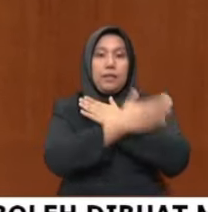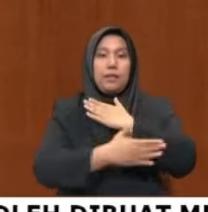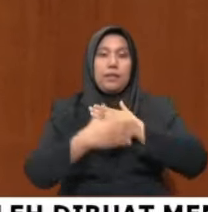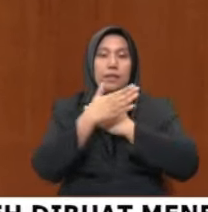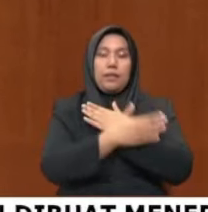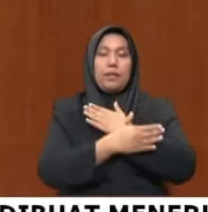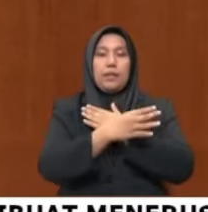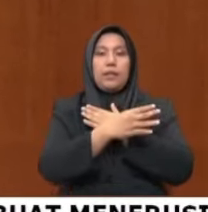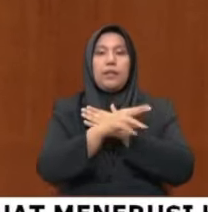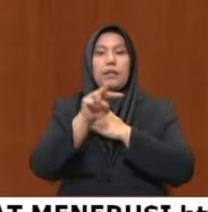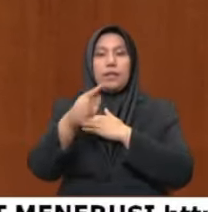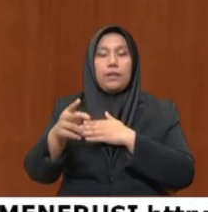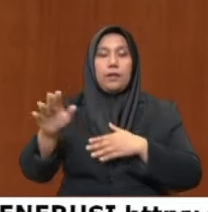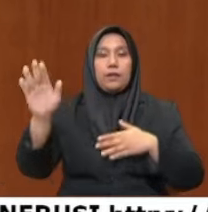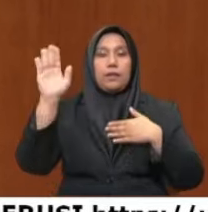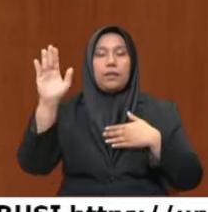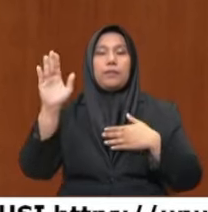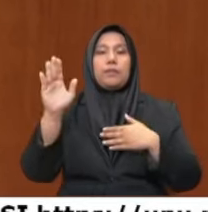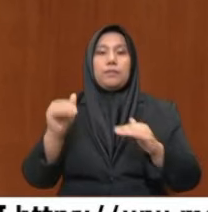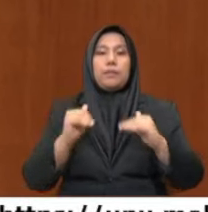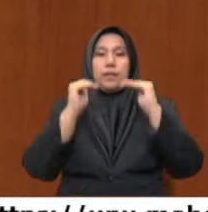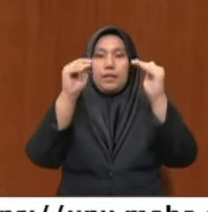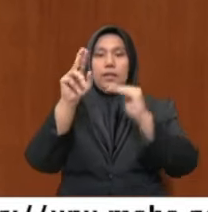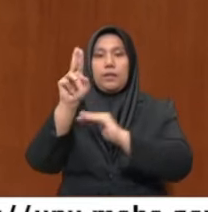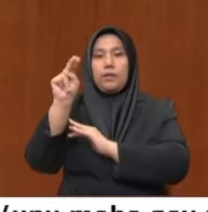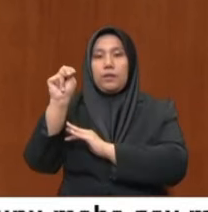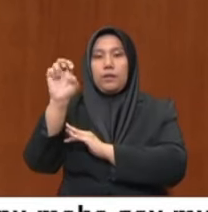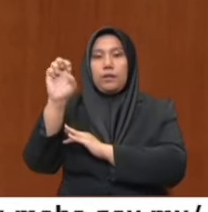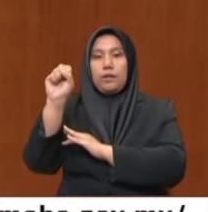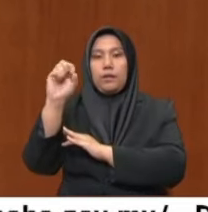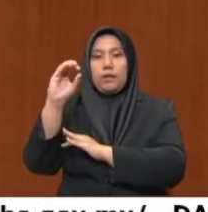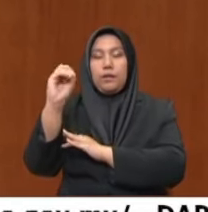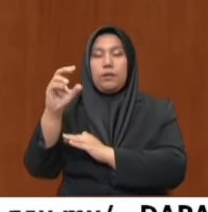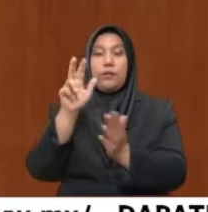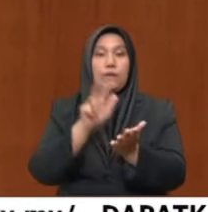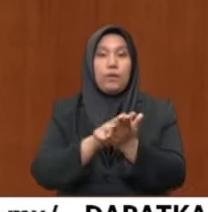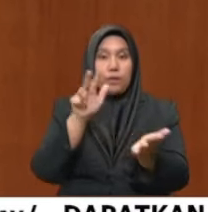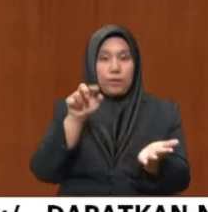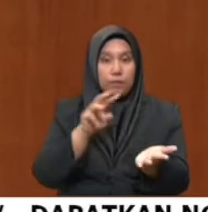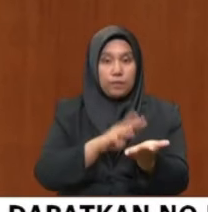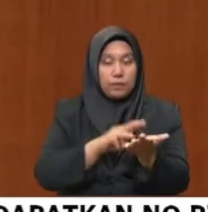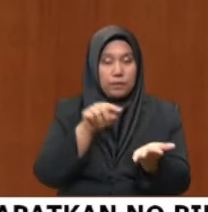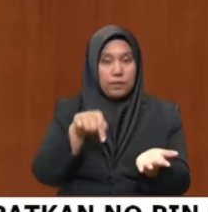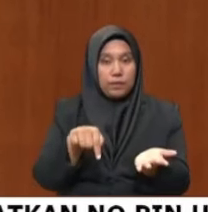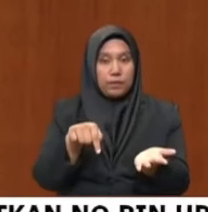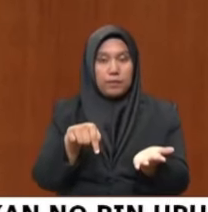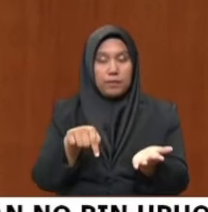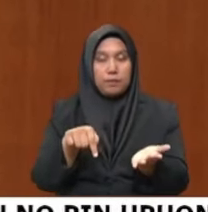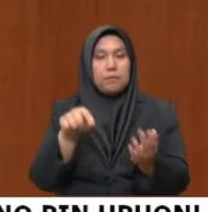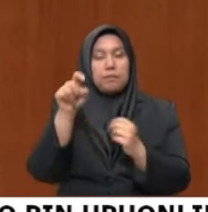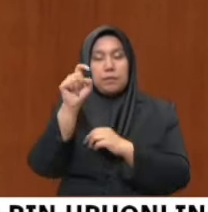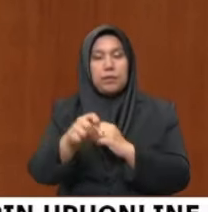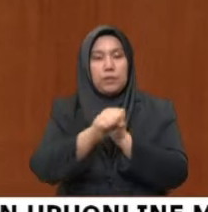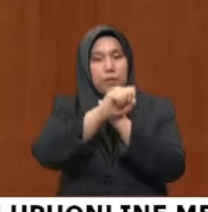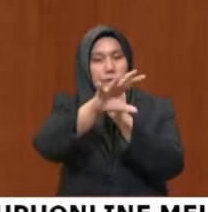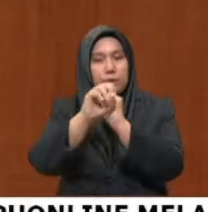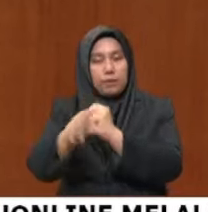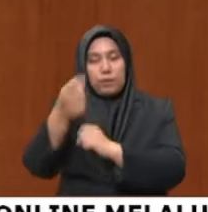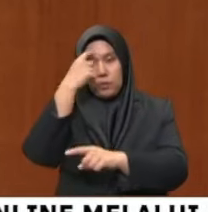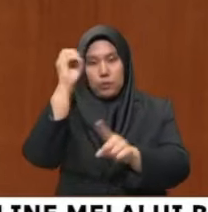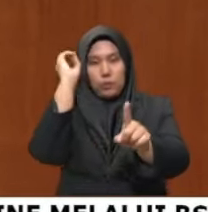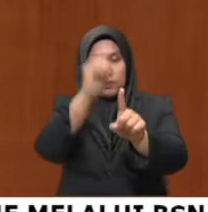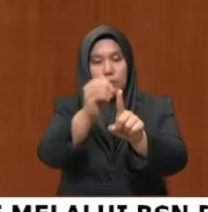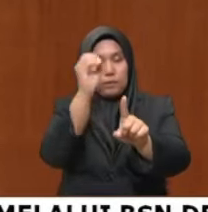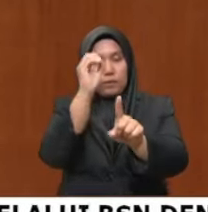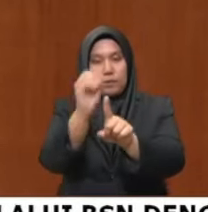di peringkat UNESCO supaya pewartaan itu tidak sekadar tinggal pewartaan tapi dipromosikan untuk tujuan-tujuan